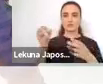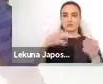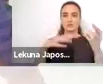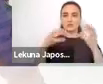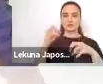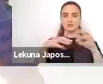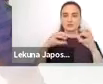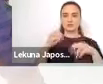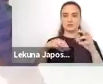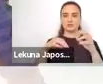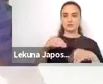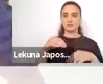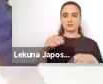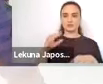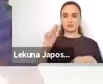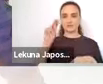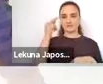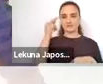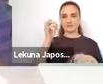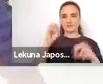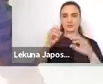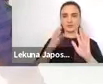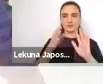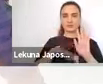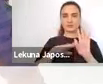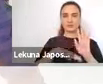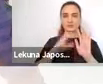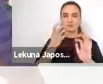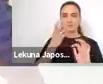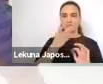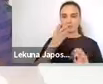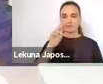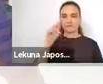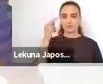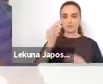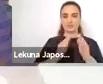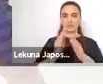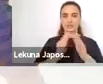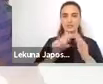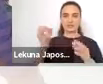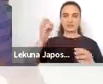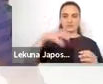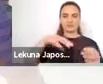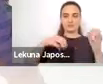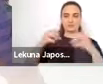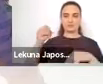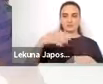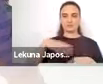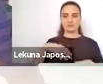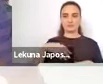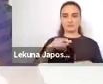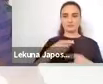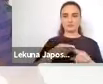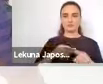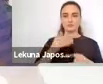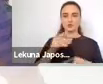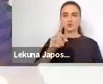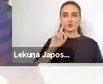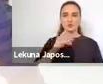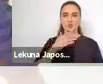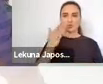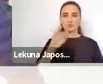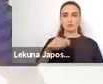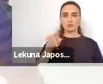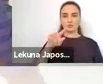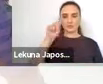და ვითომ მოისარიო? რა მოხდა? ვითომ პამიდორია, ვითომ კიტრია? ხო, ანუ არ შეუქმნია მისთვის დისკომფორტი, იმიტომ რომ მან